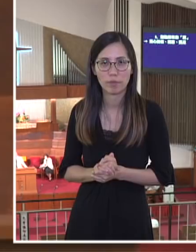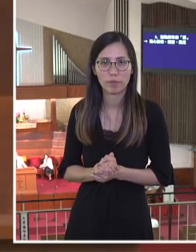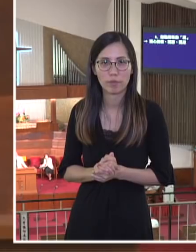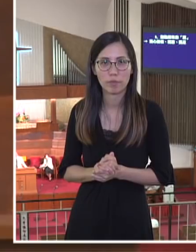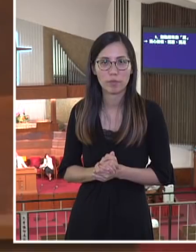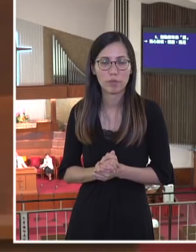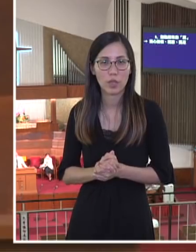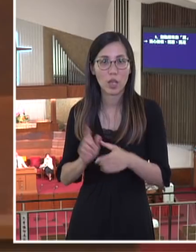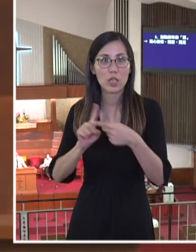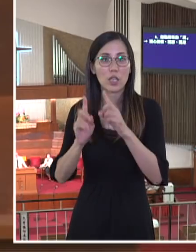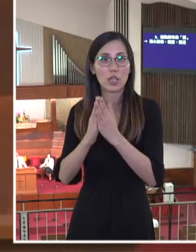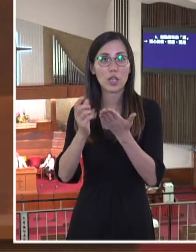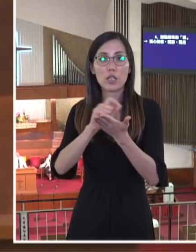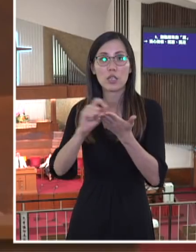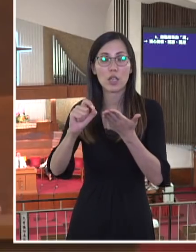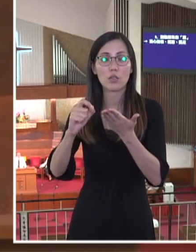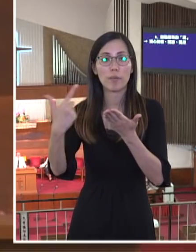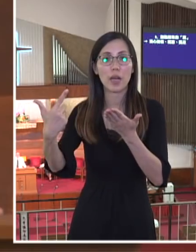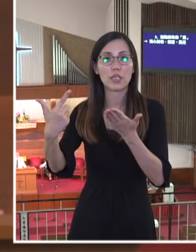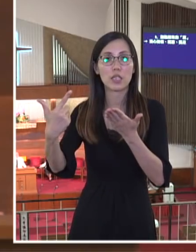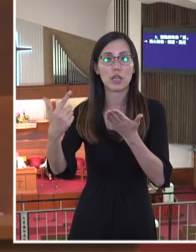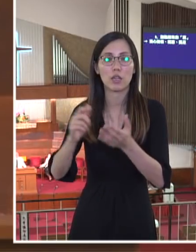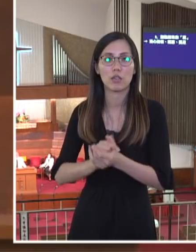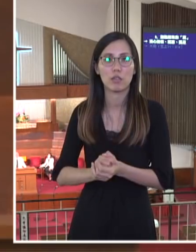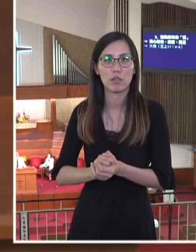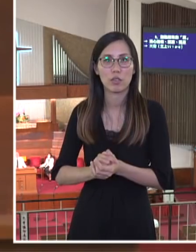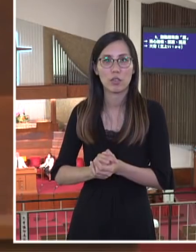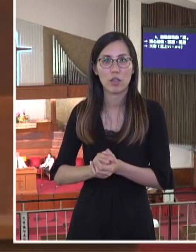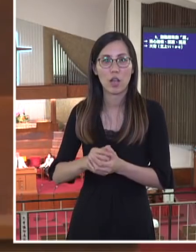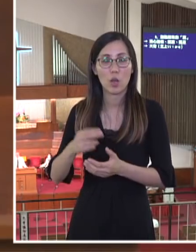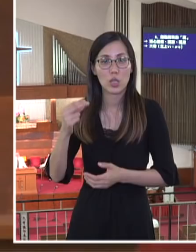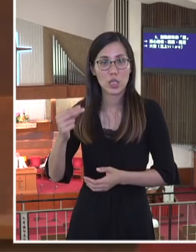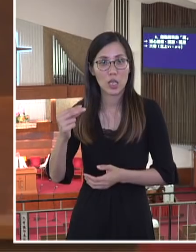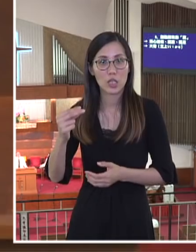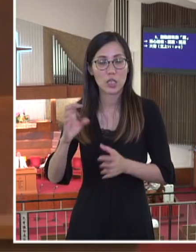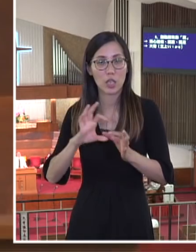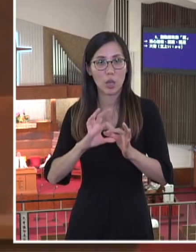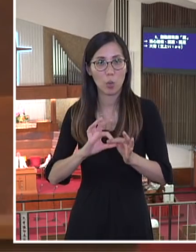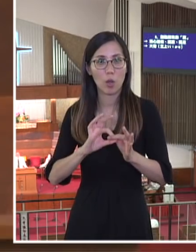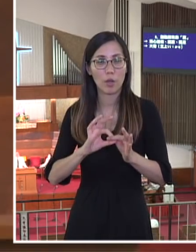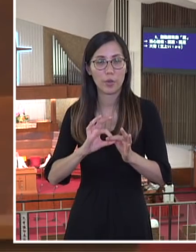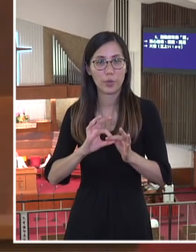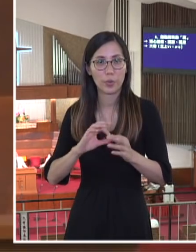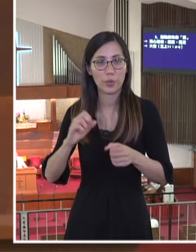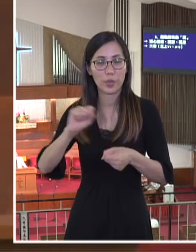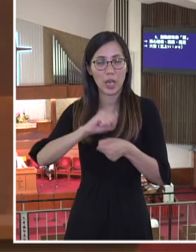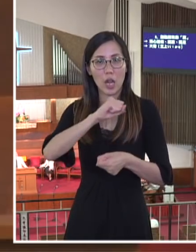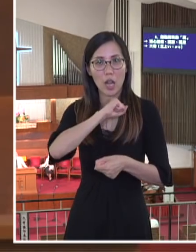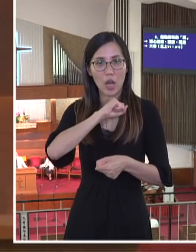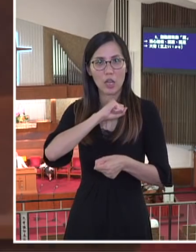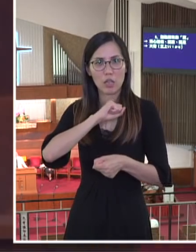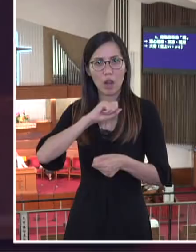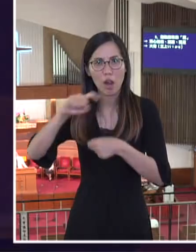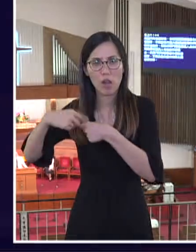8次，7次是跟加勒有关，另外1次跟谁有关呢？就是跟大卫王有关的。在王